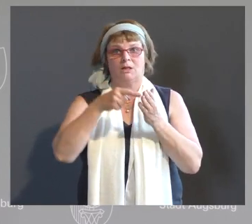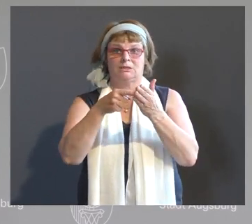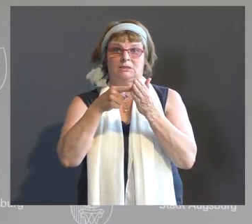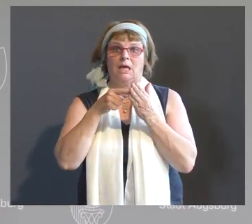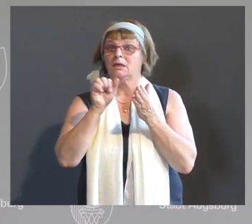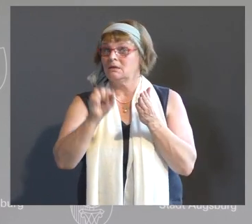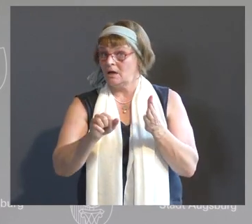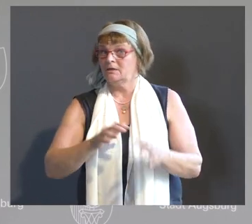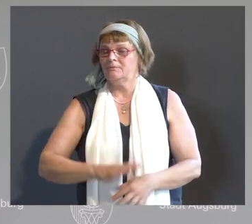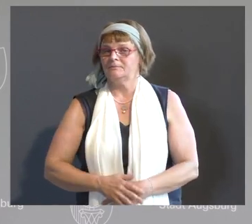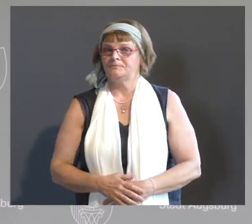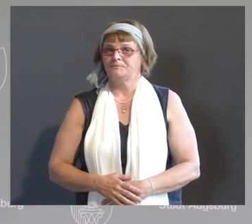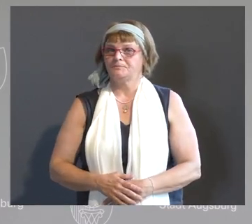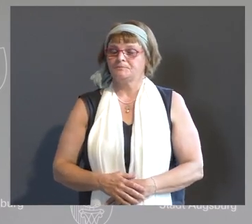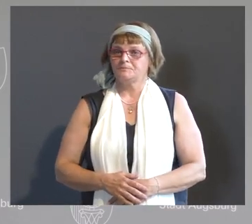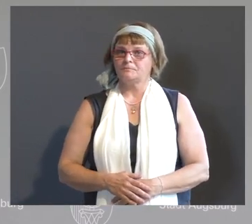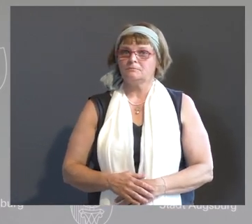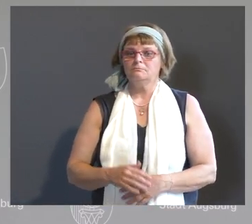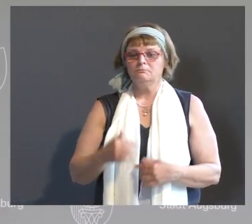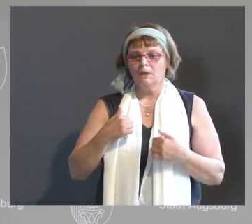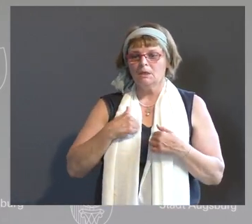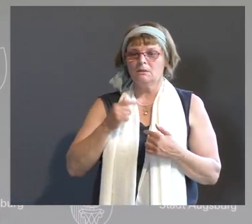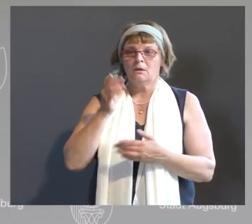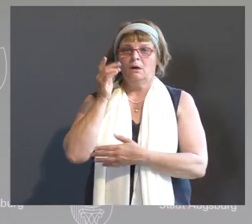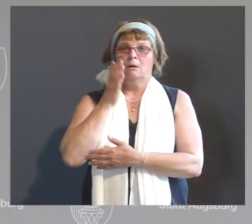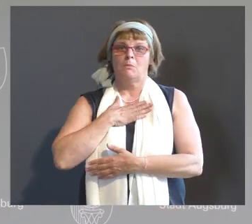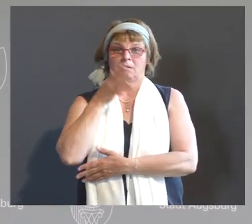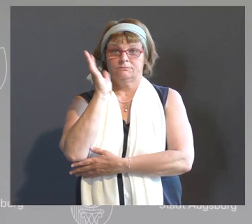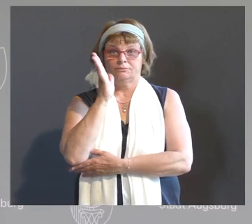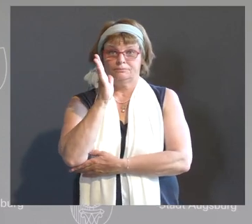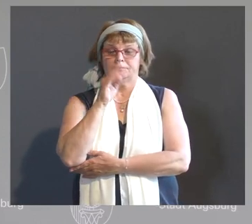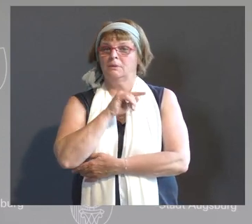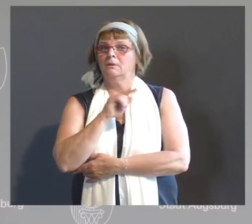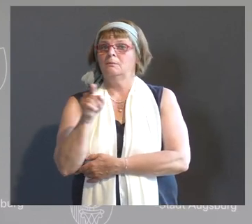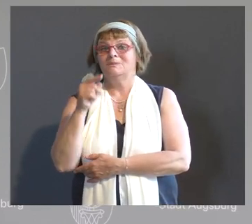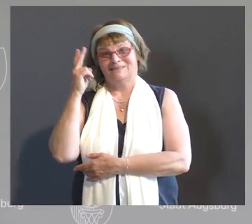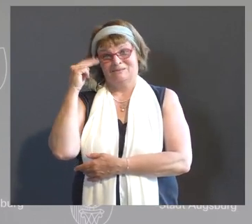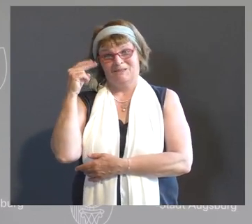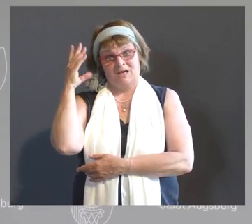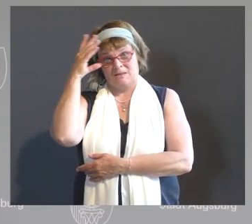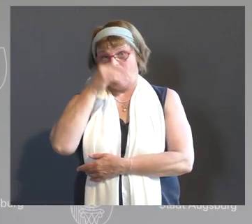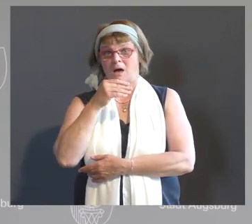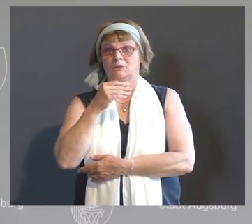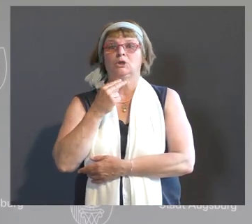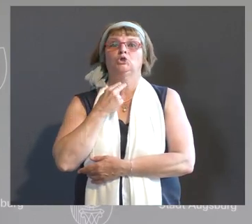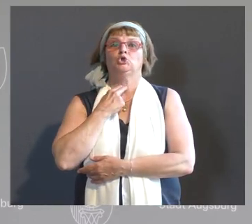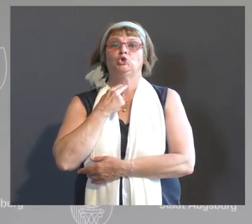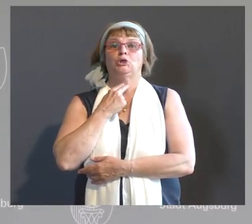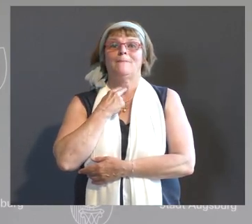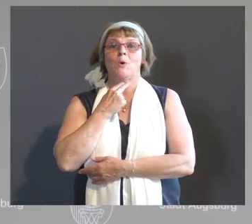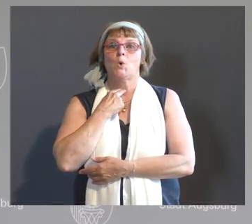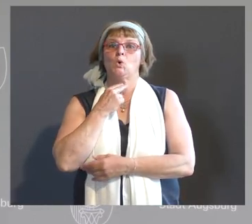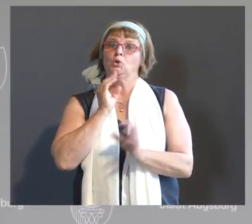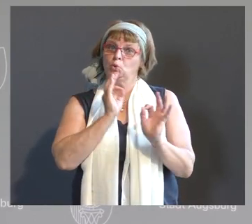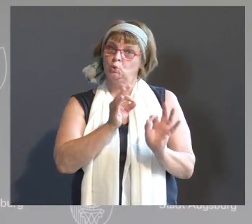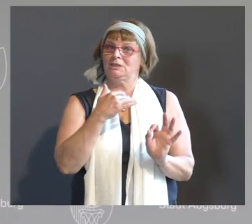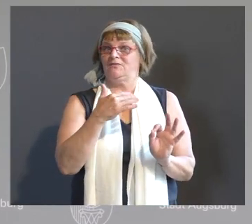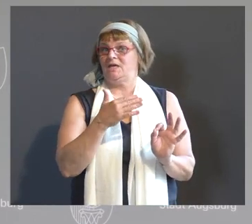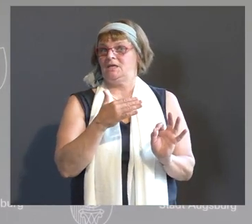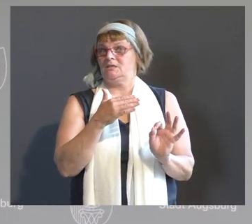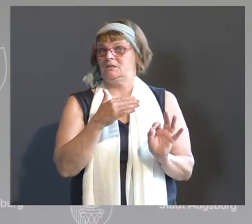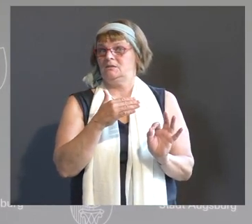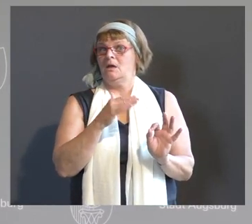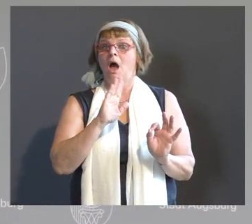dass man zusammenrückt. Und mit dem möchte ich jetzt enden. Bis Mitternacht, friedliche Stimmung, Außengastronomie geht zu Ende. Und dann nutzt man die Zeit, sich